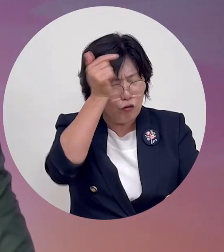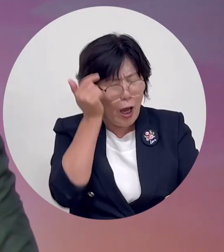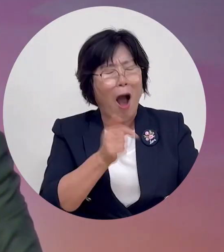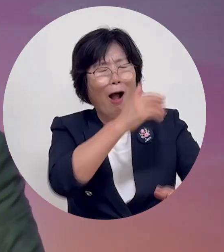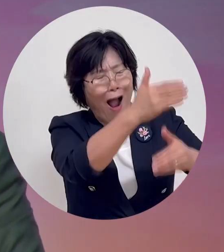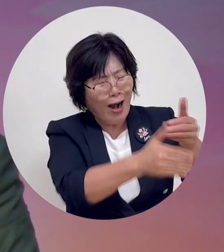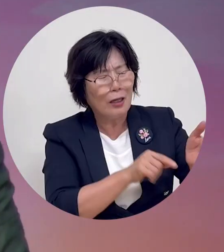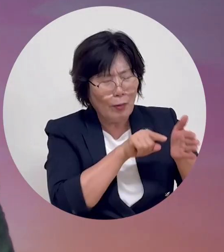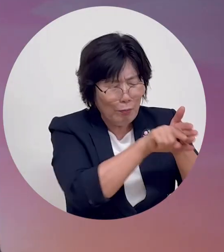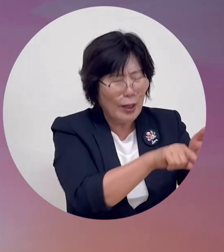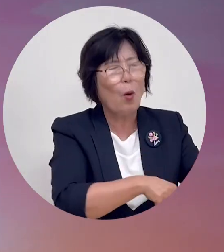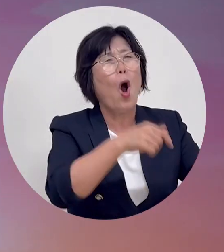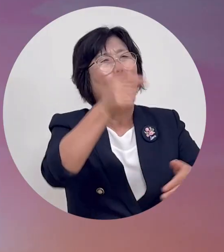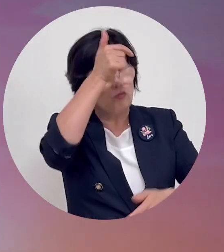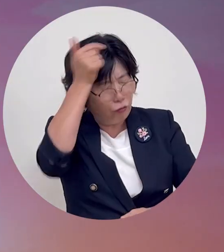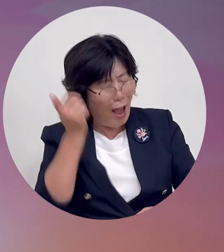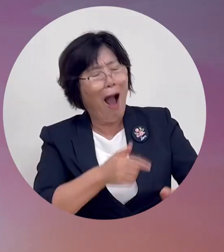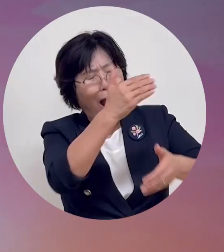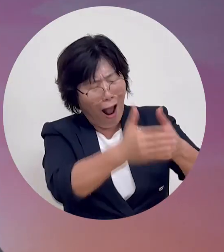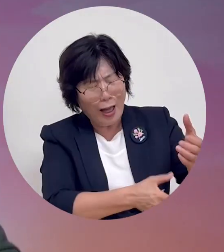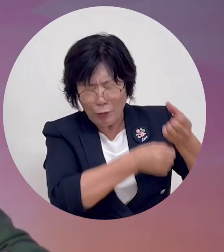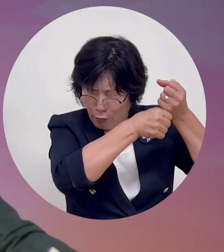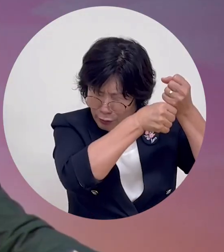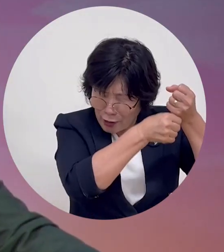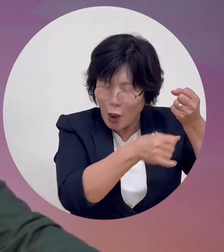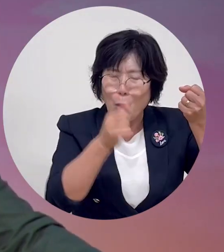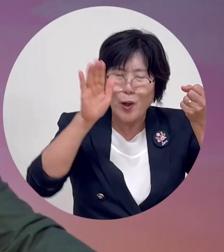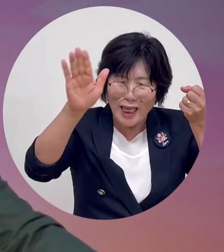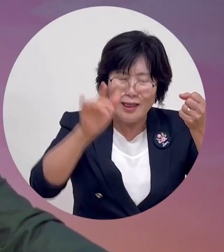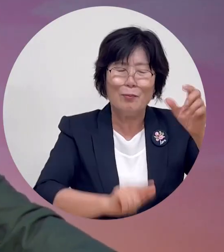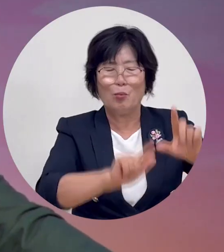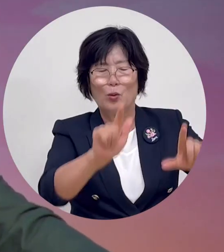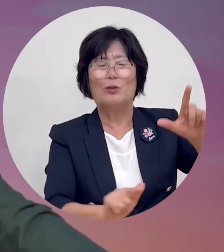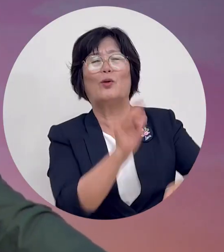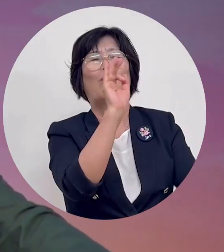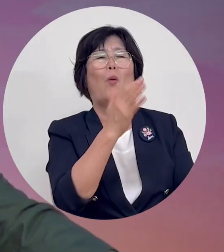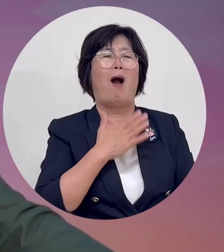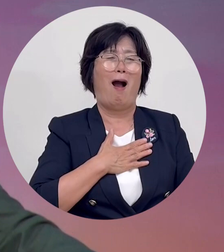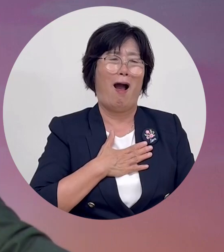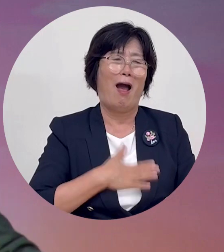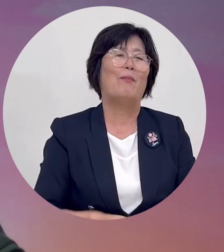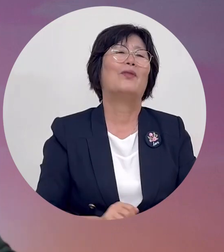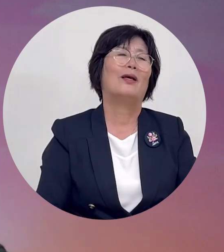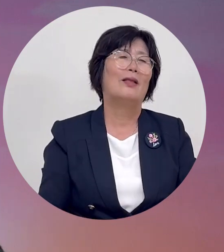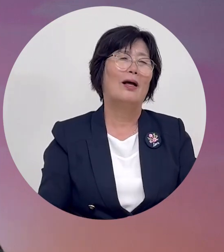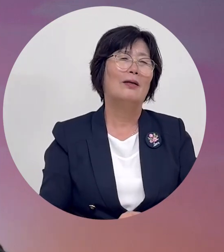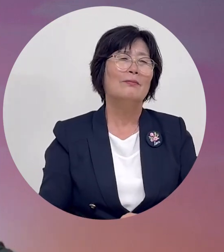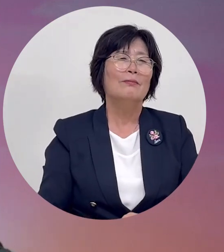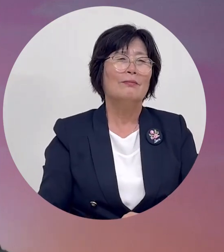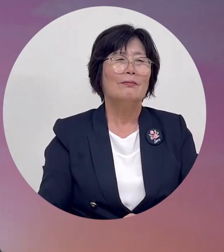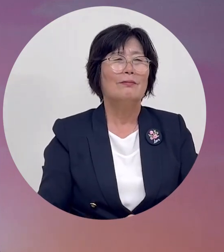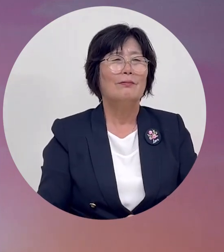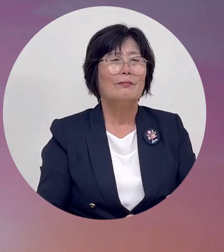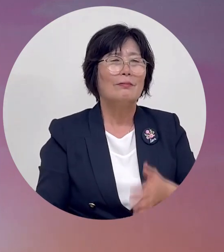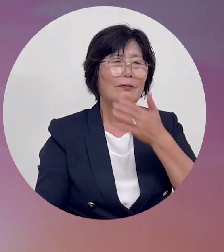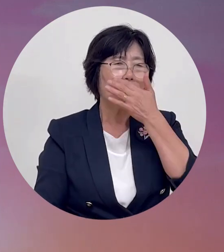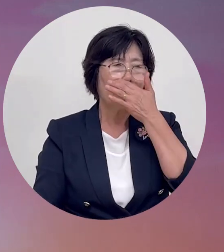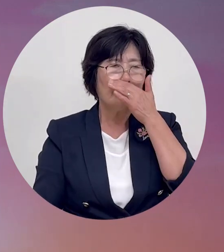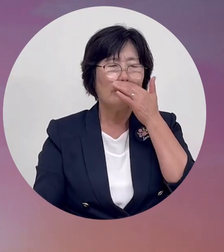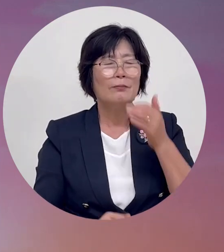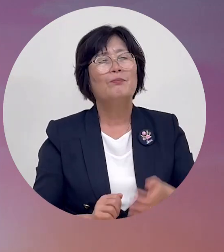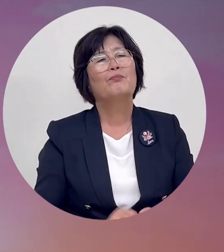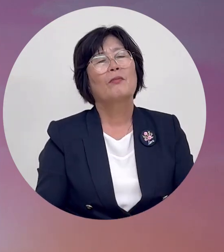있는데, 어제 저녁에도 제가 어떻게 뭐가 뜨니까 이재철 그 주님의 교회